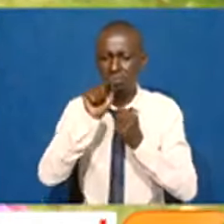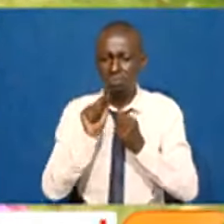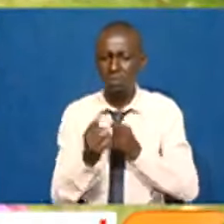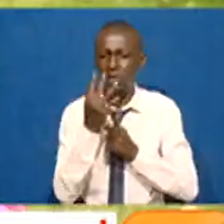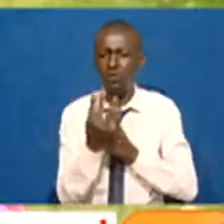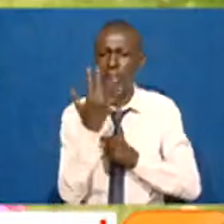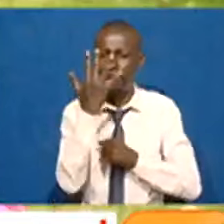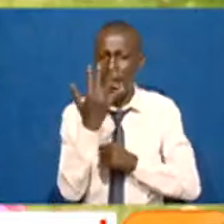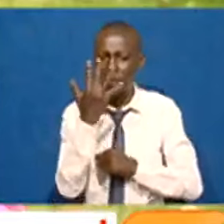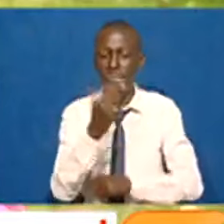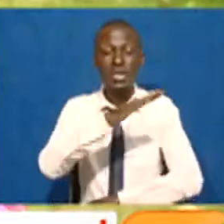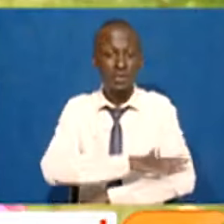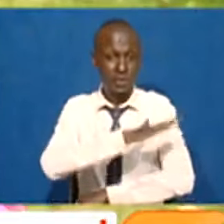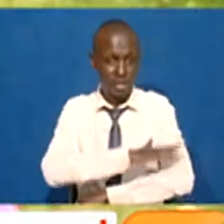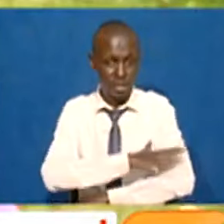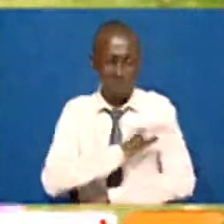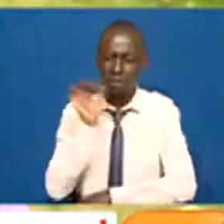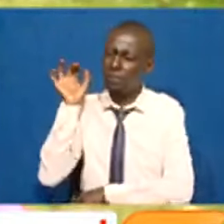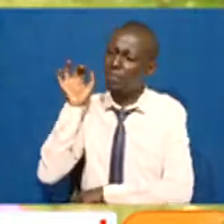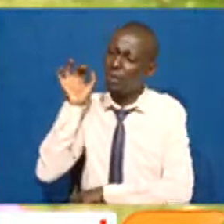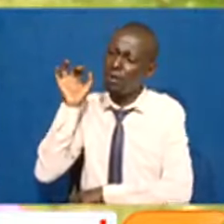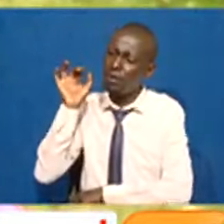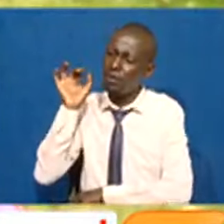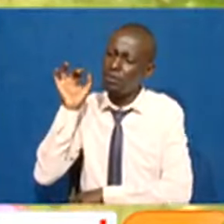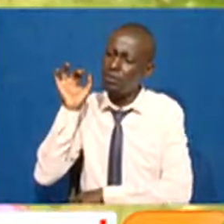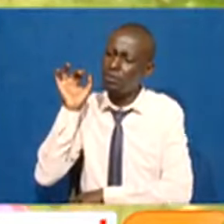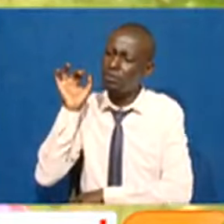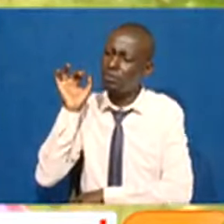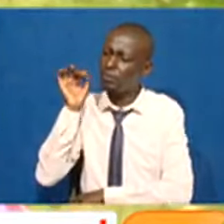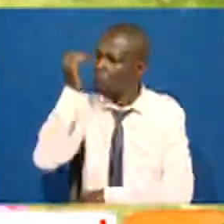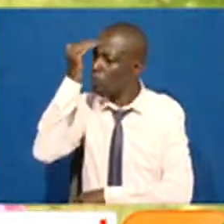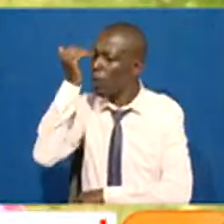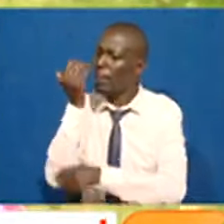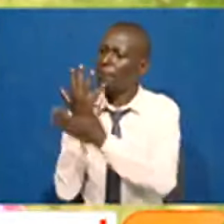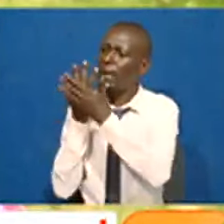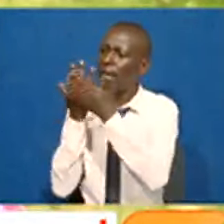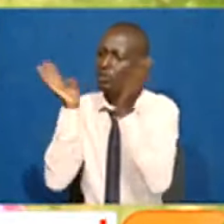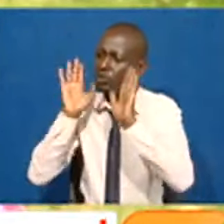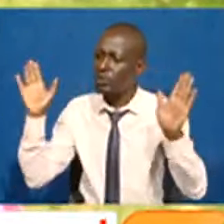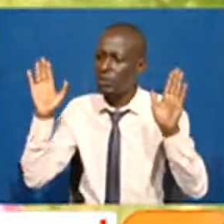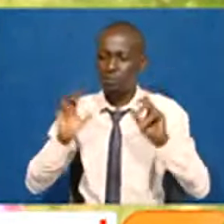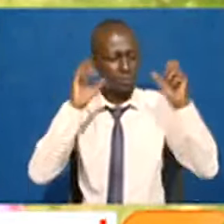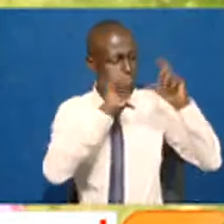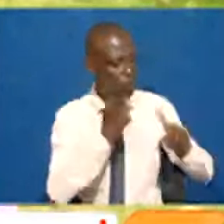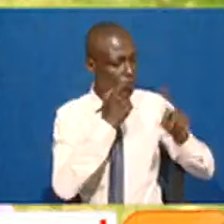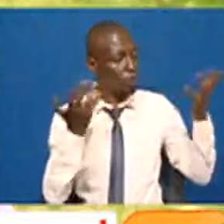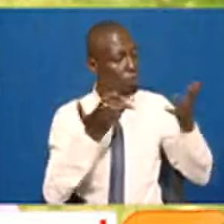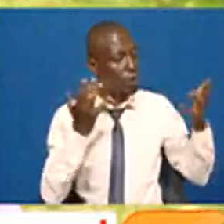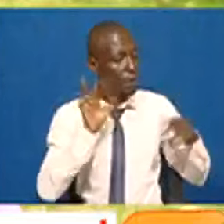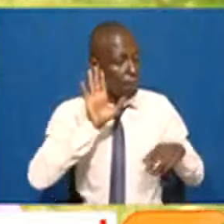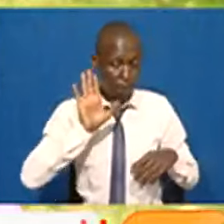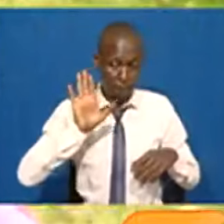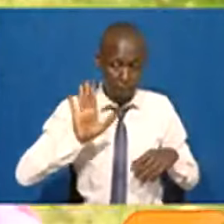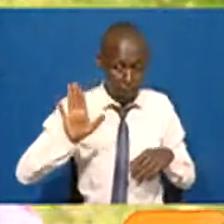6:45 PM. Nikamuuliza sababu yenye ilifanya ashikwe, akaniambia alikuwa anatoka shughuli zake